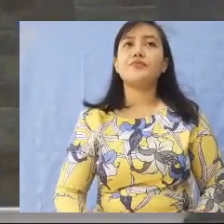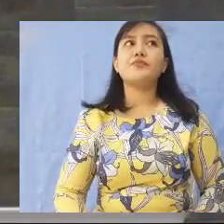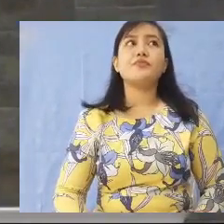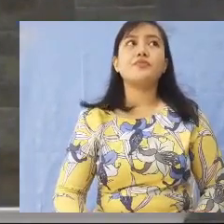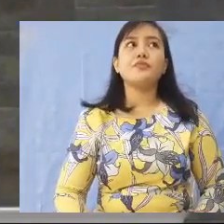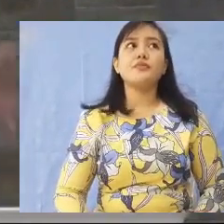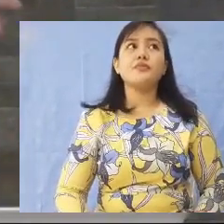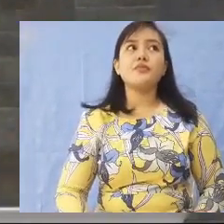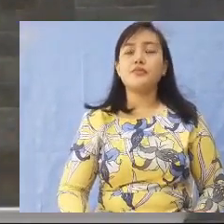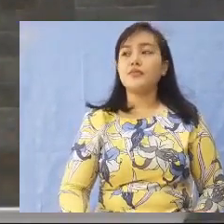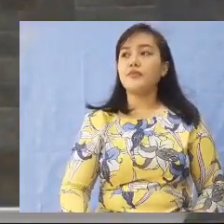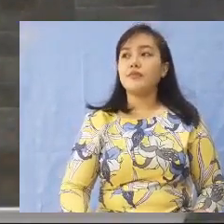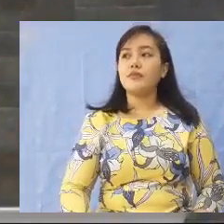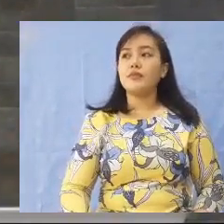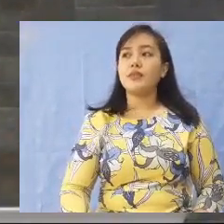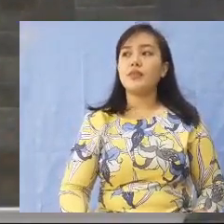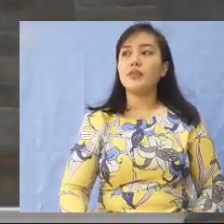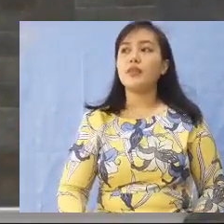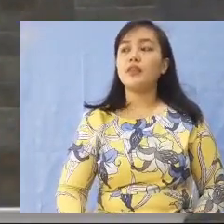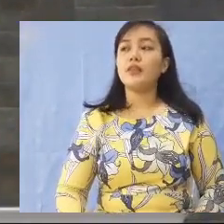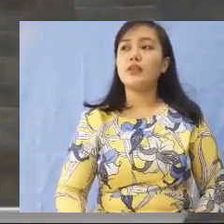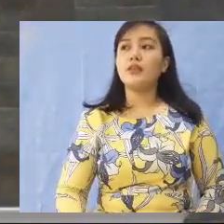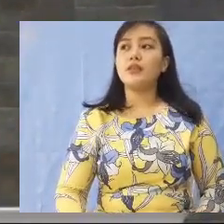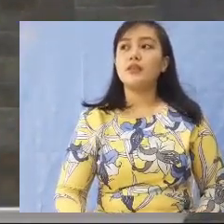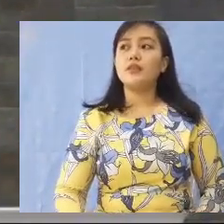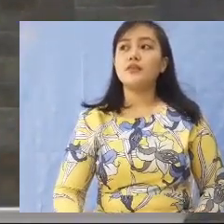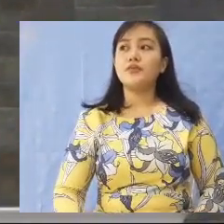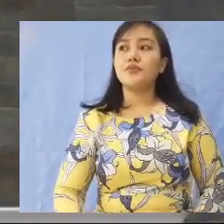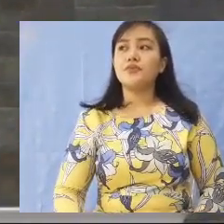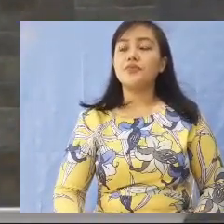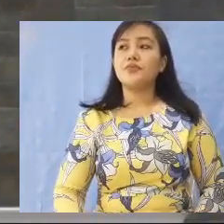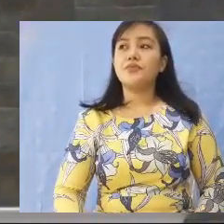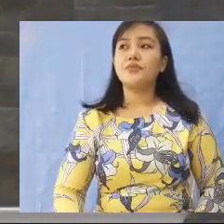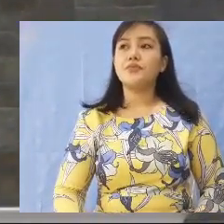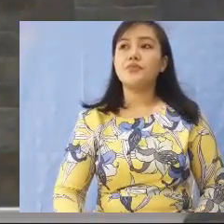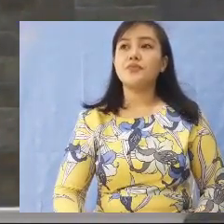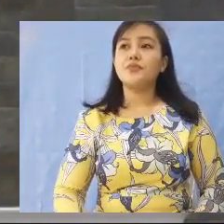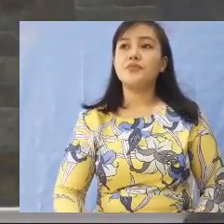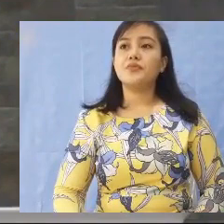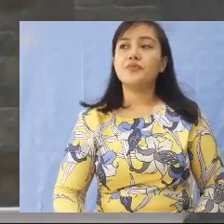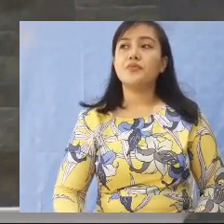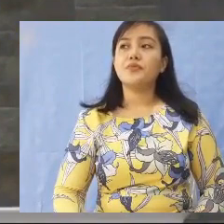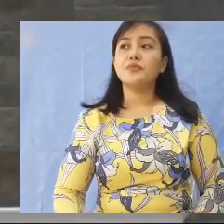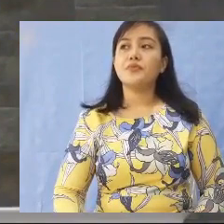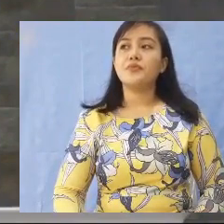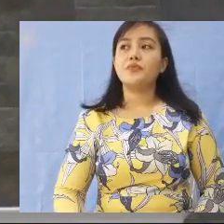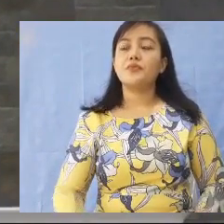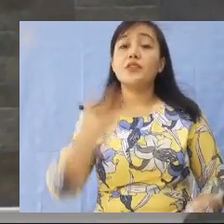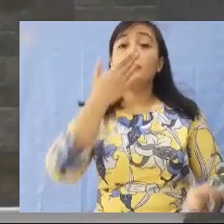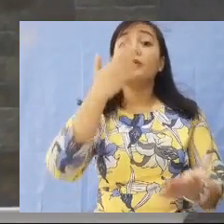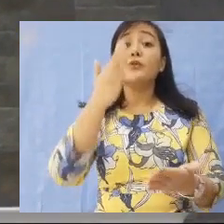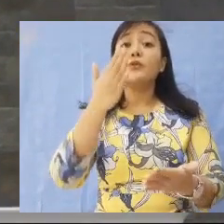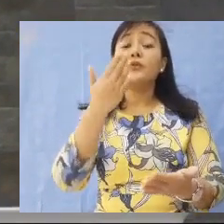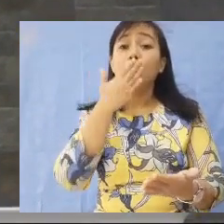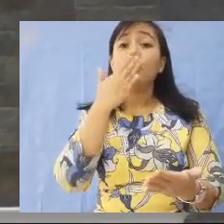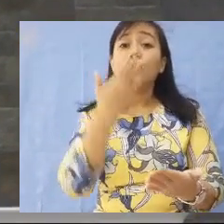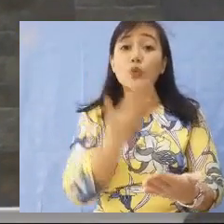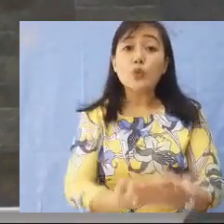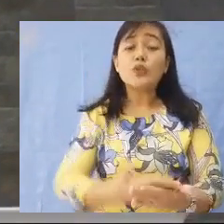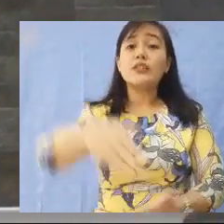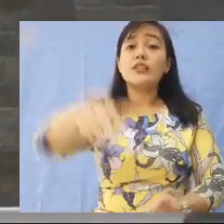humawak. Ayon po sa kanilang custom kasi ituturing din silang marumi, kaya iniwasan niya. Pero may dumaan na isang